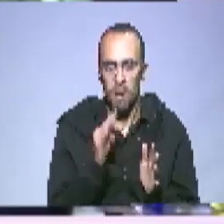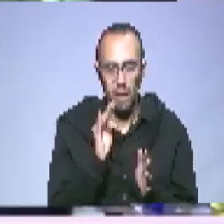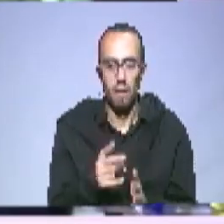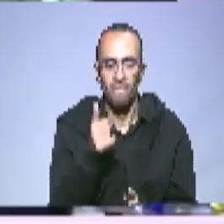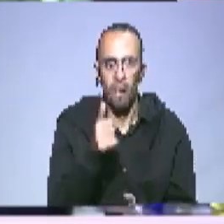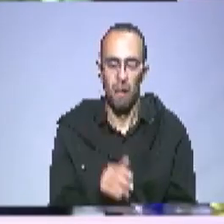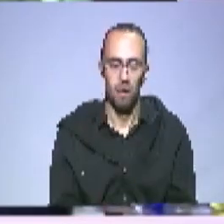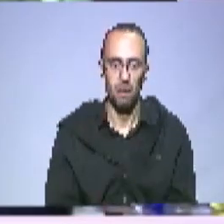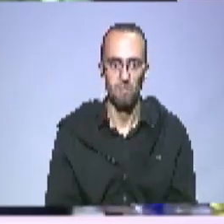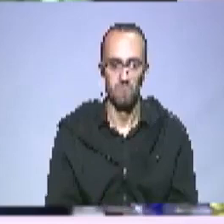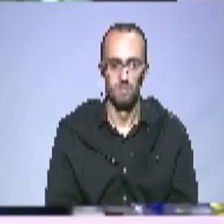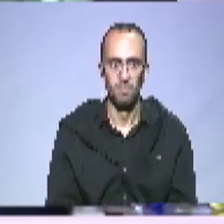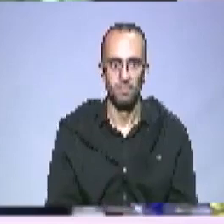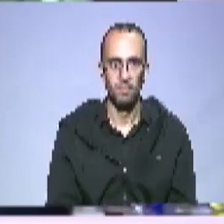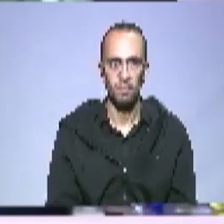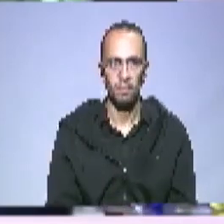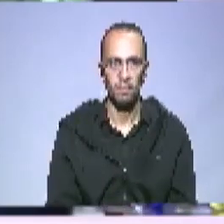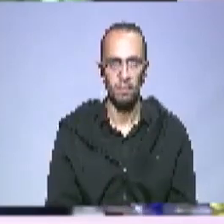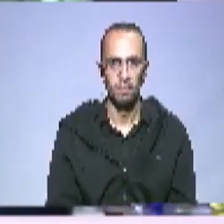حلوة